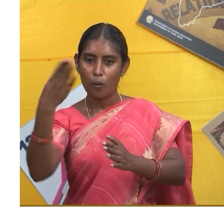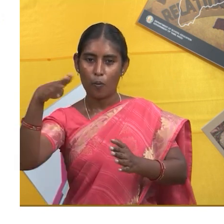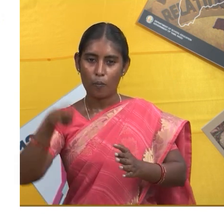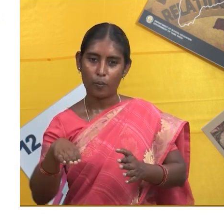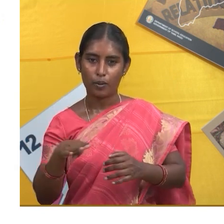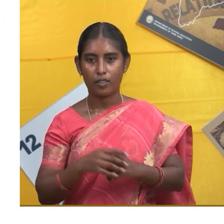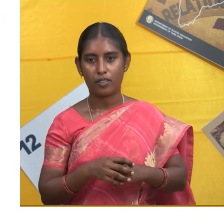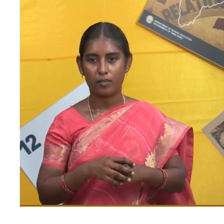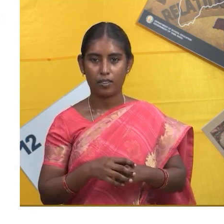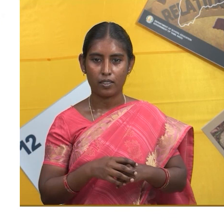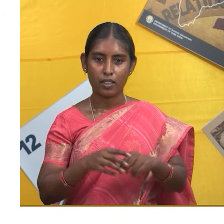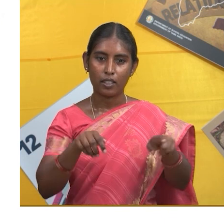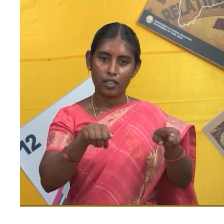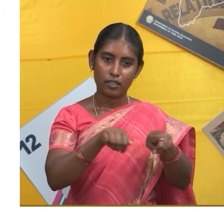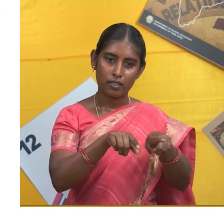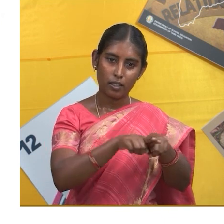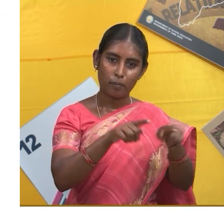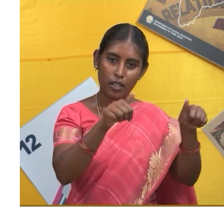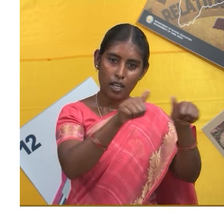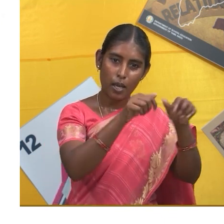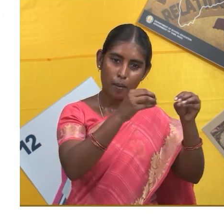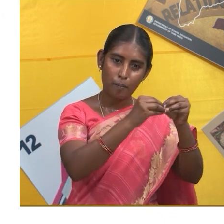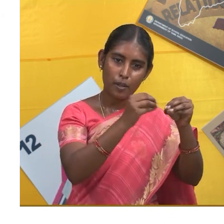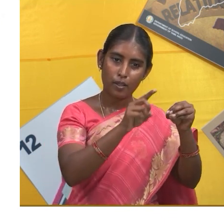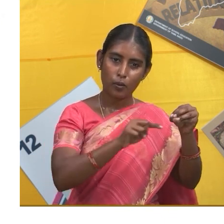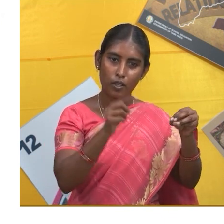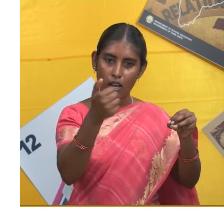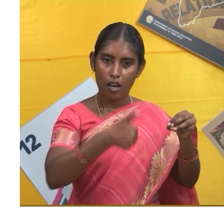1. 1. 1. 2. 2. 2. 2. 3. 5.